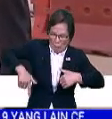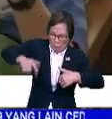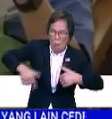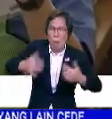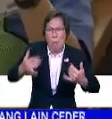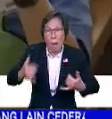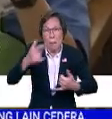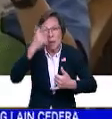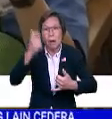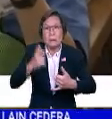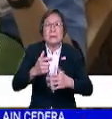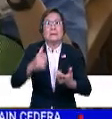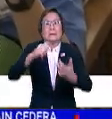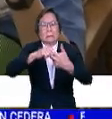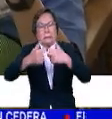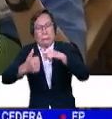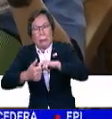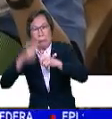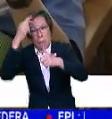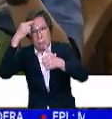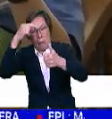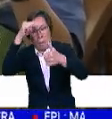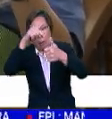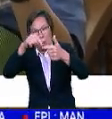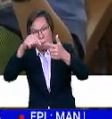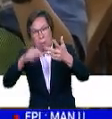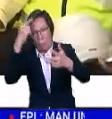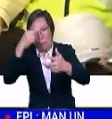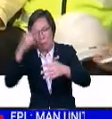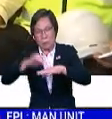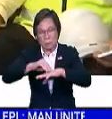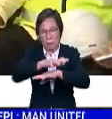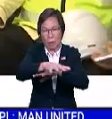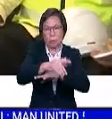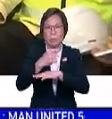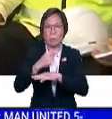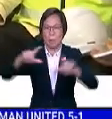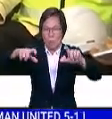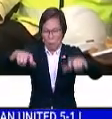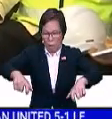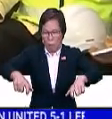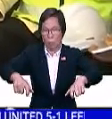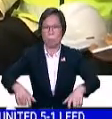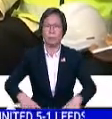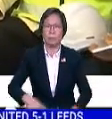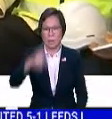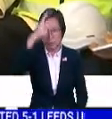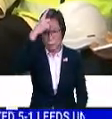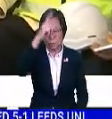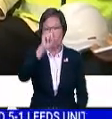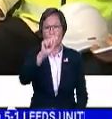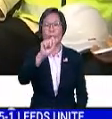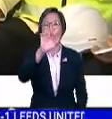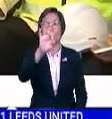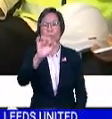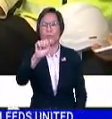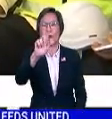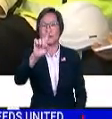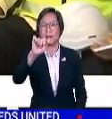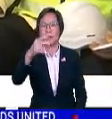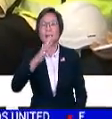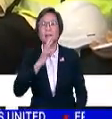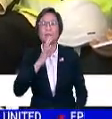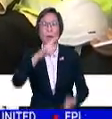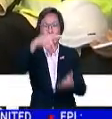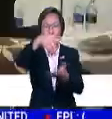kelewatan berikutan kekangan pelbagai faktor termasuk kesan daripada Perintah Kawalan Pergerakan. Datuk Seri Fadilah berkata demikian dalam